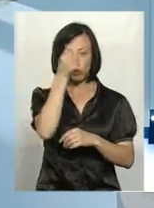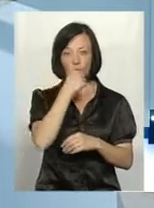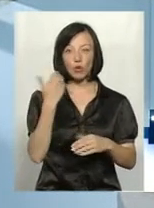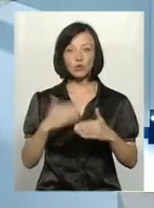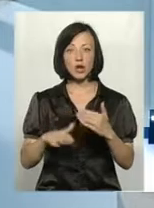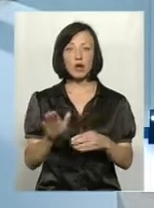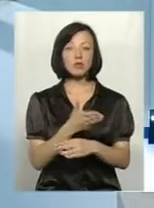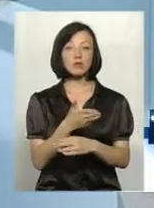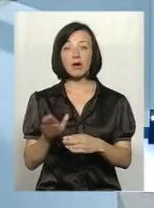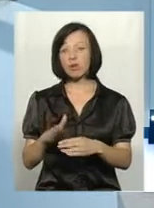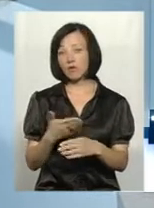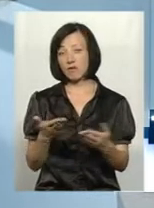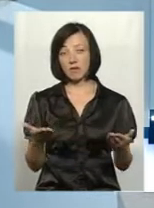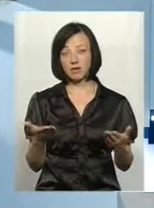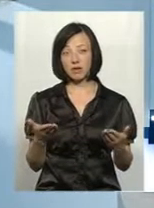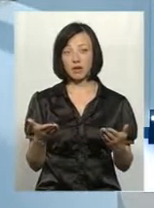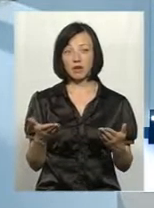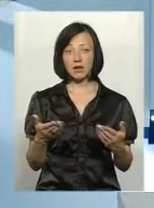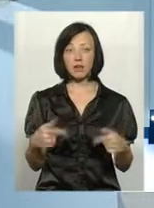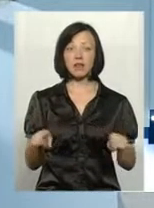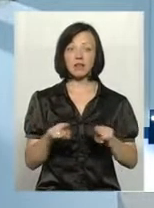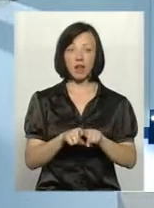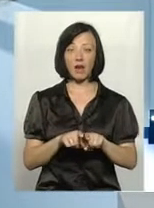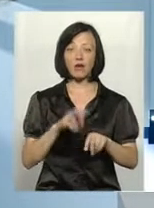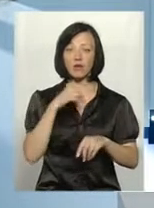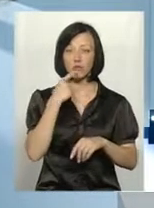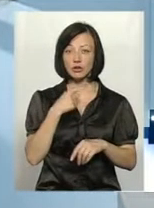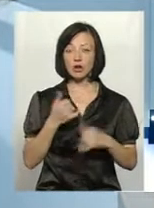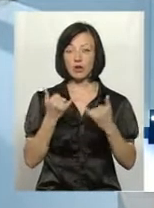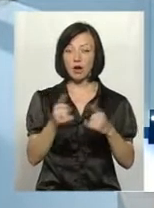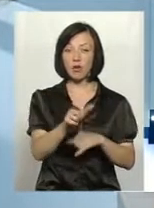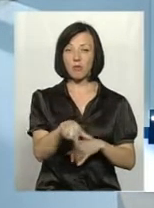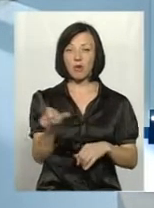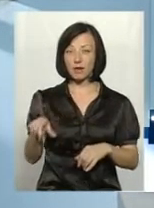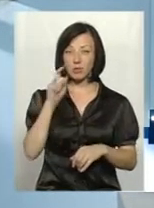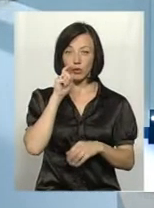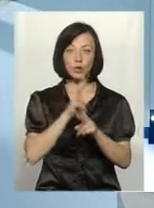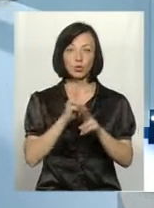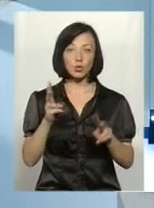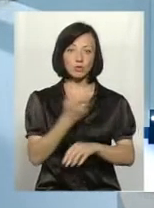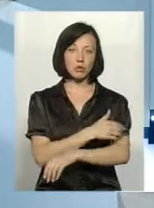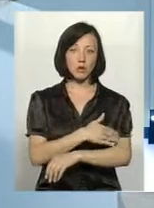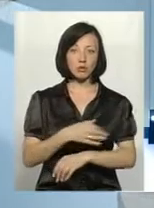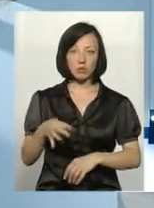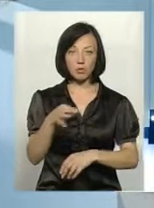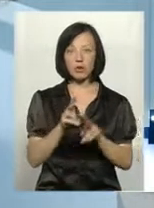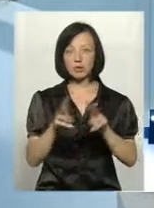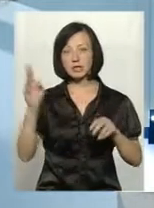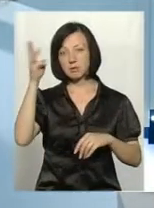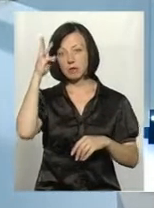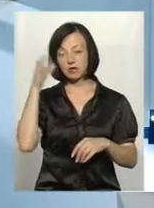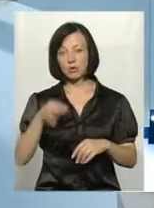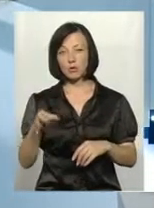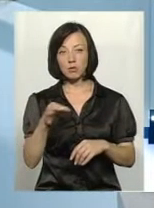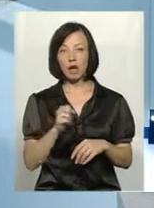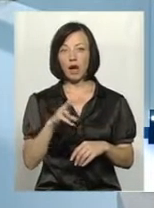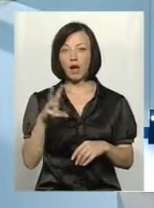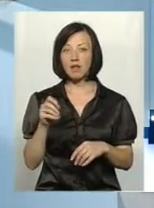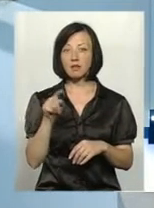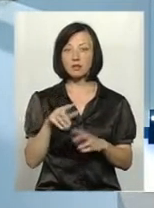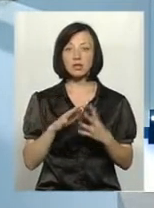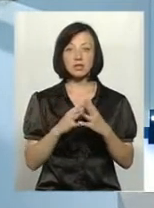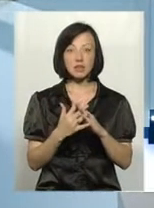розпайовані. Розпайовані, так, от говорять, громадянам України. Так? Хтось з Полтавської області, хтось з Хмельницької області. Але з того